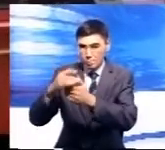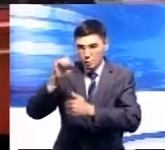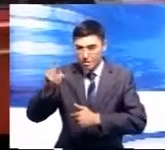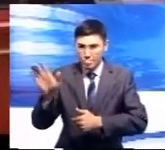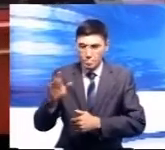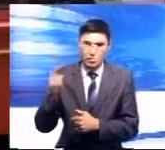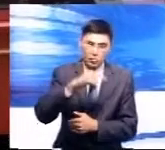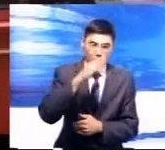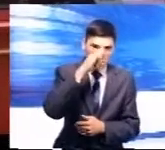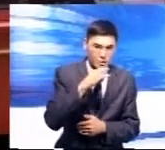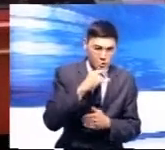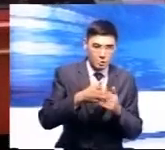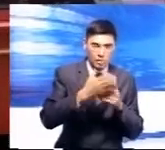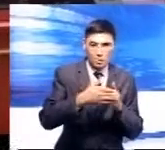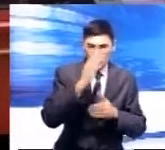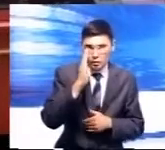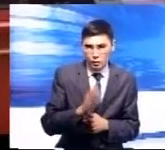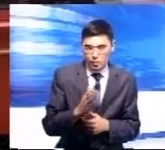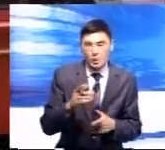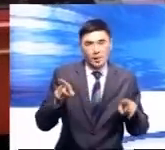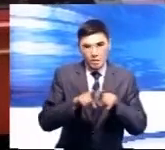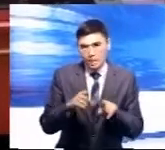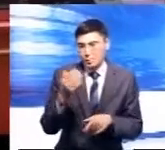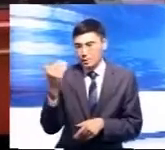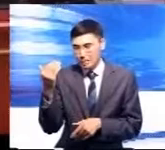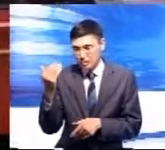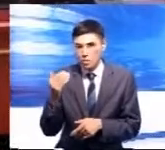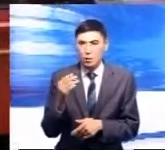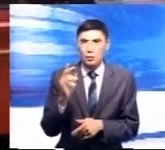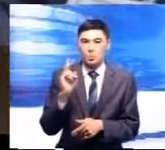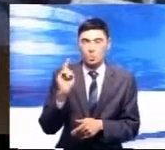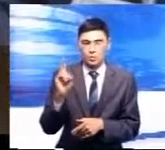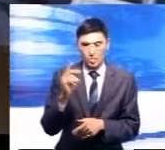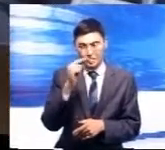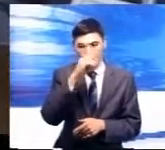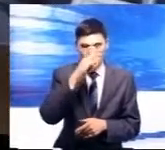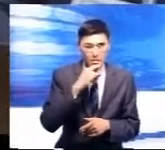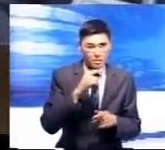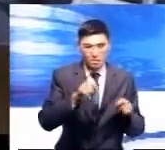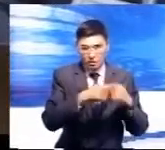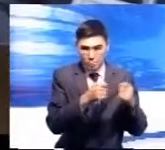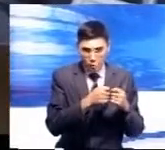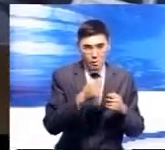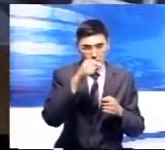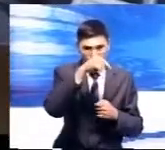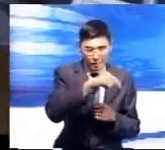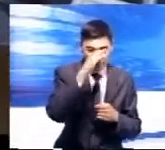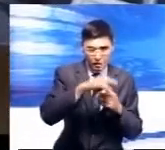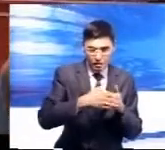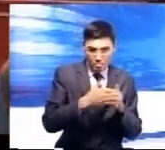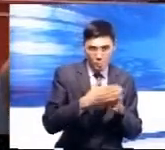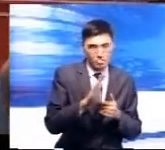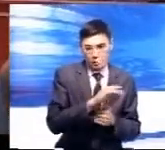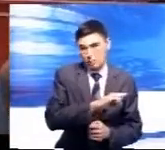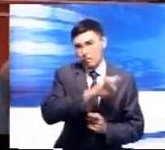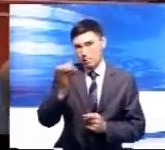если соотечественник наш совершит преступление в Саудовской Аравии, он, безусловно, будет наказан, но отбывать наказание ему придется в нашей стране. Точно так